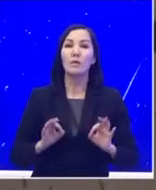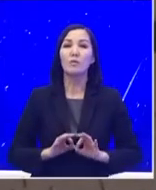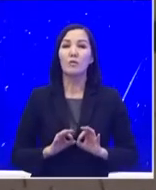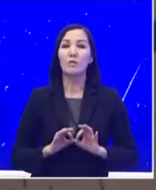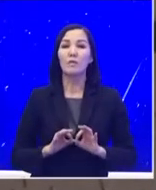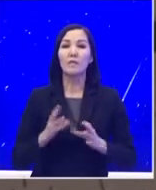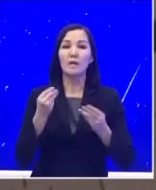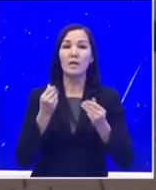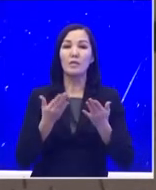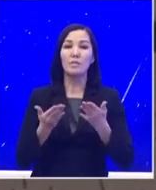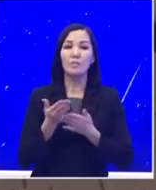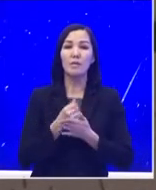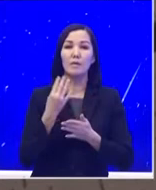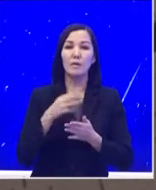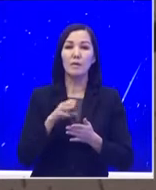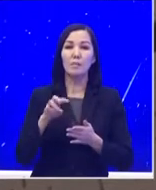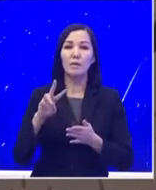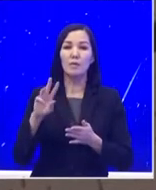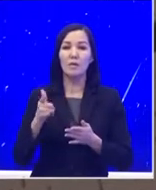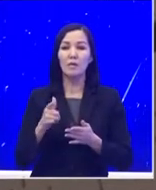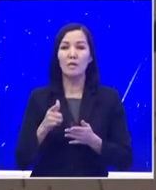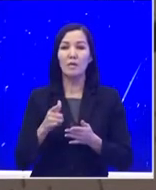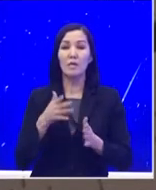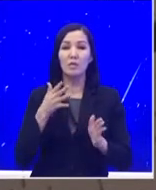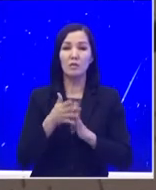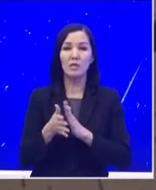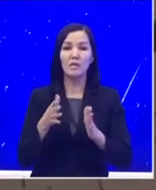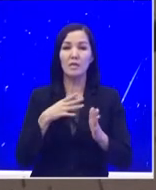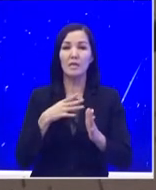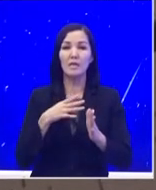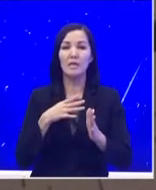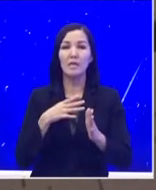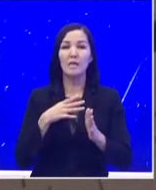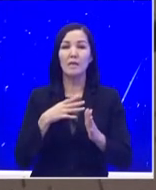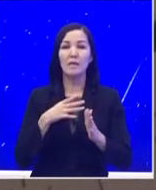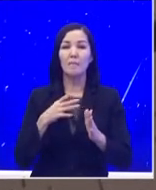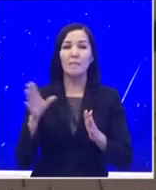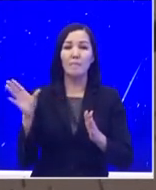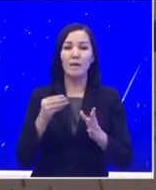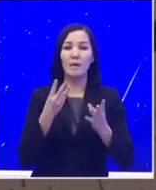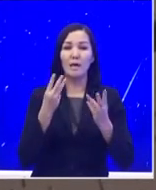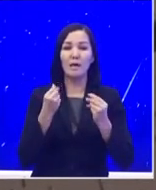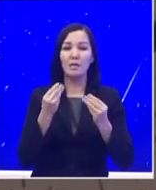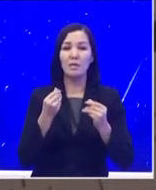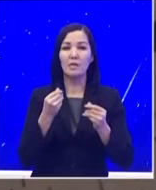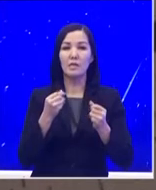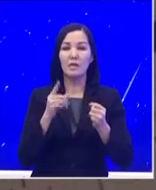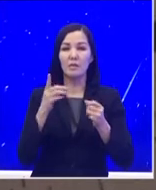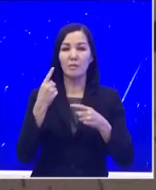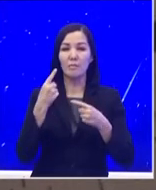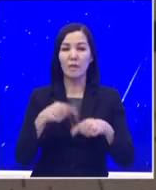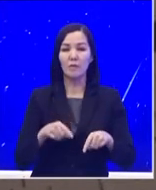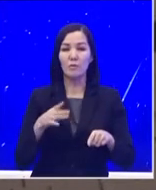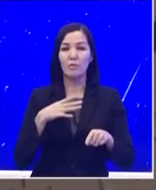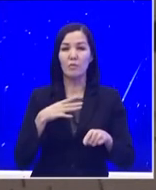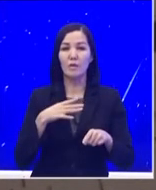қаржы пирамидасынан 40 миллион теңгеден аса материалдық шығын келіпті. Айта кетейік, кез келген қаржылық пирамида соңы банкрот және